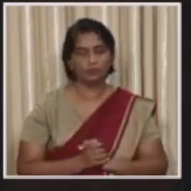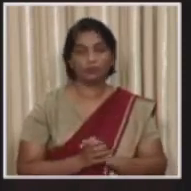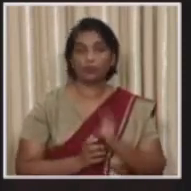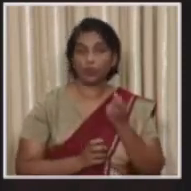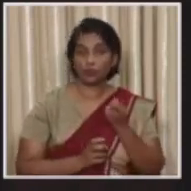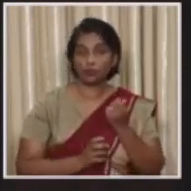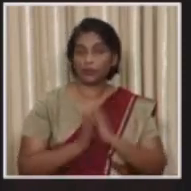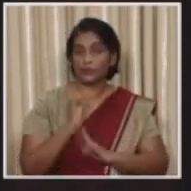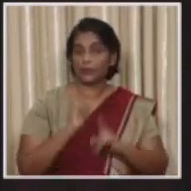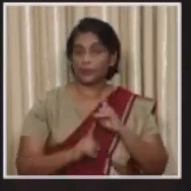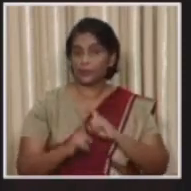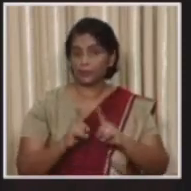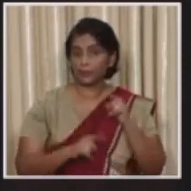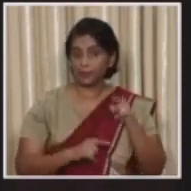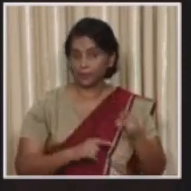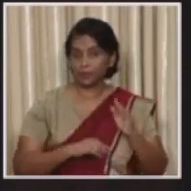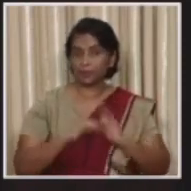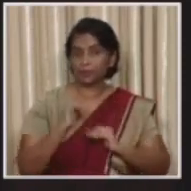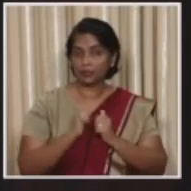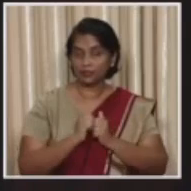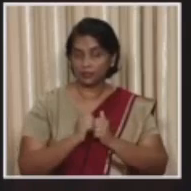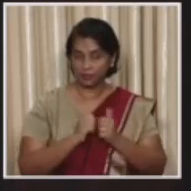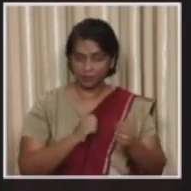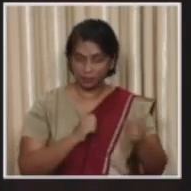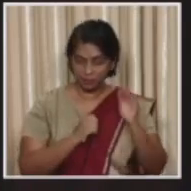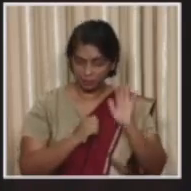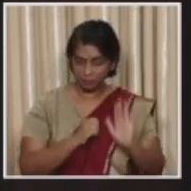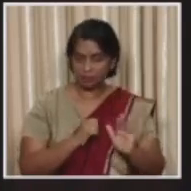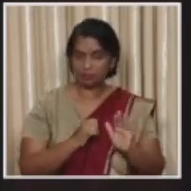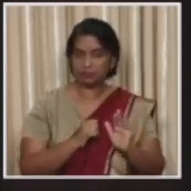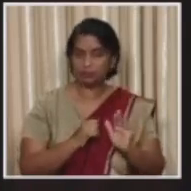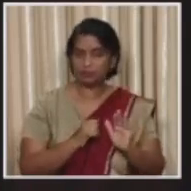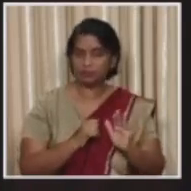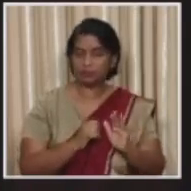මුදල් අමාත්‍යංශය කරන කටයුතුවලට